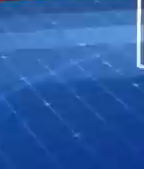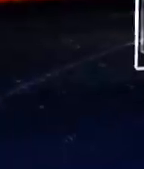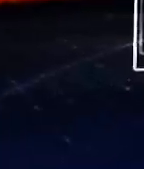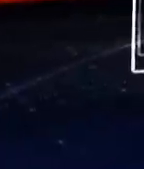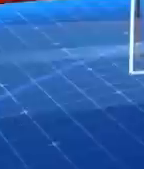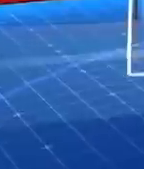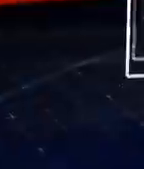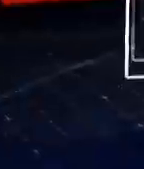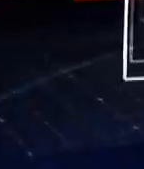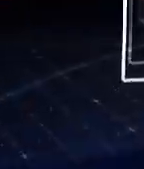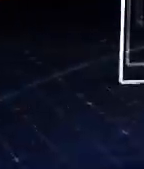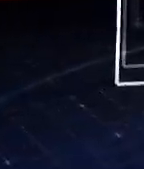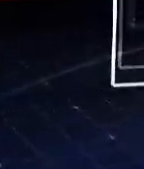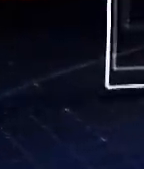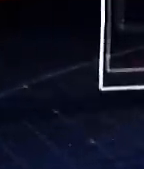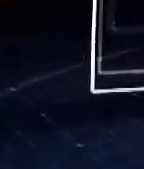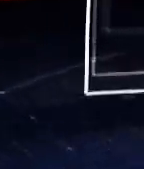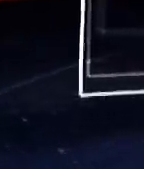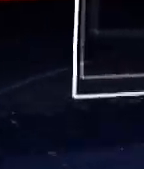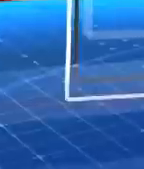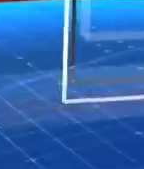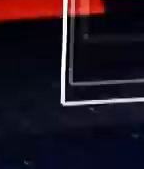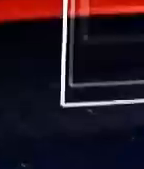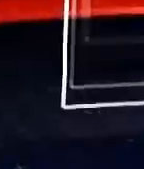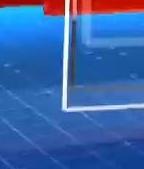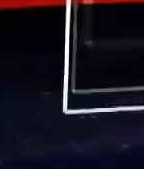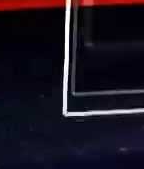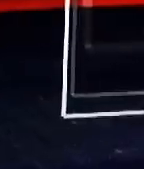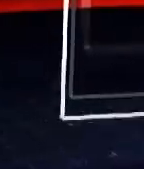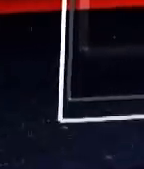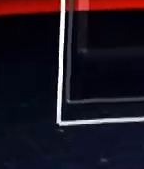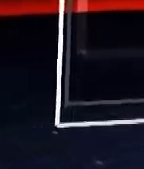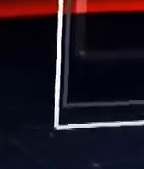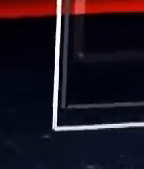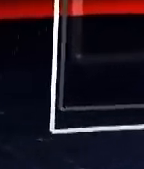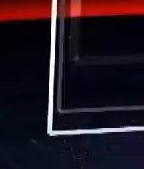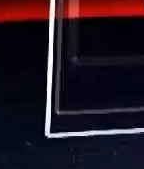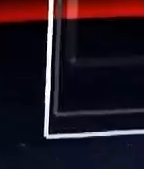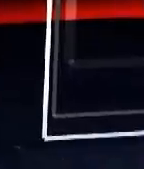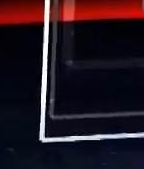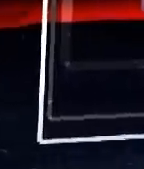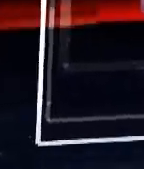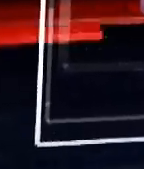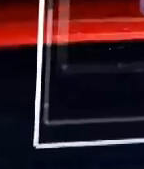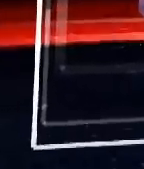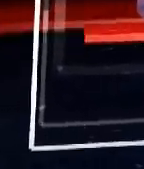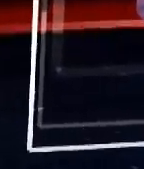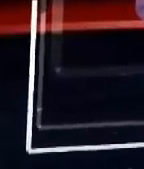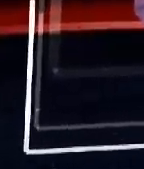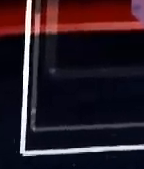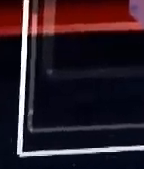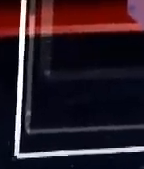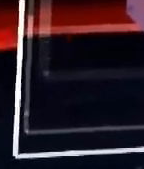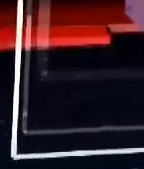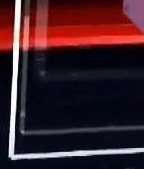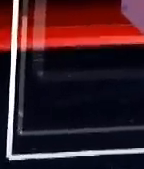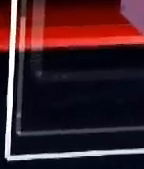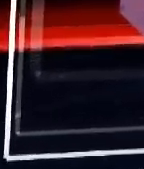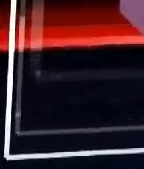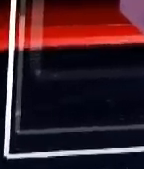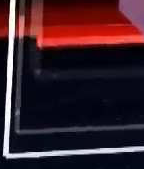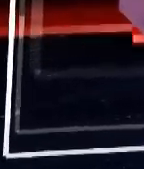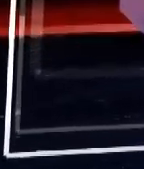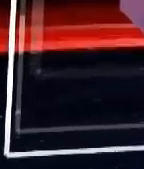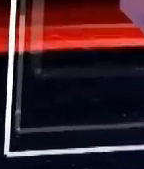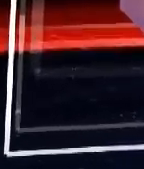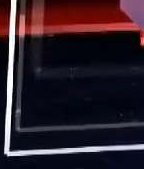Saksihan ngayong gabi. Travel restriction sa Middle East kung saan galing ang dalawang OFW na nagpositibo sa India variant.